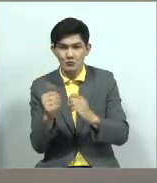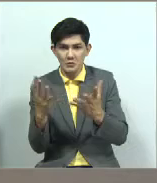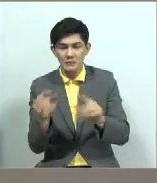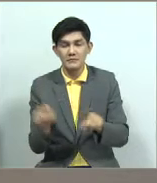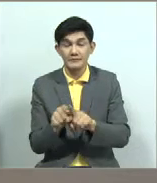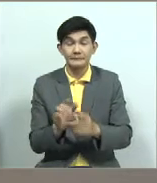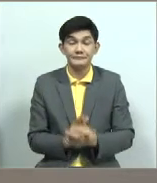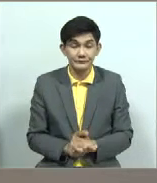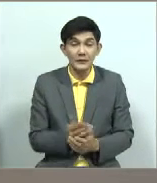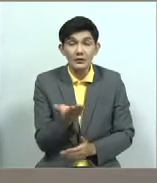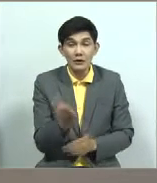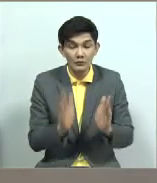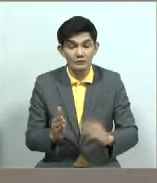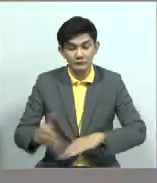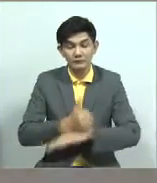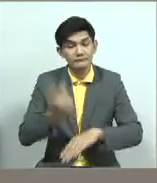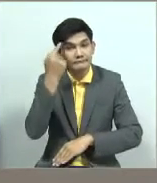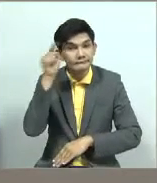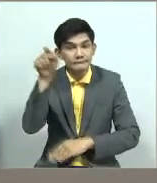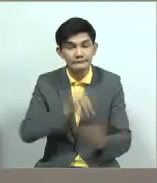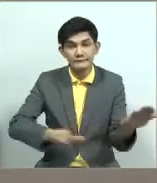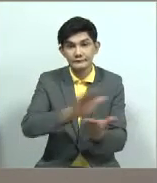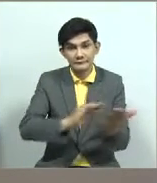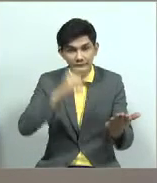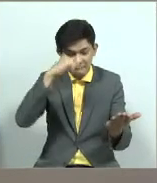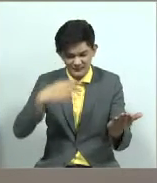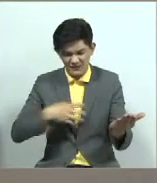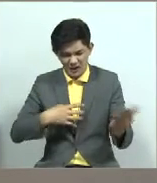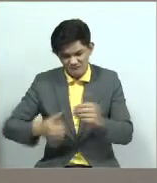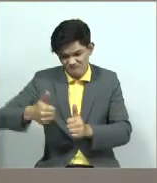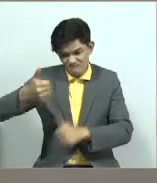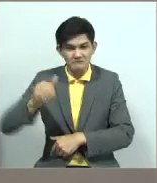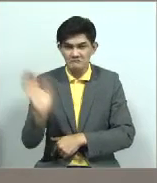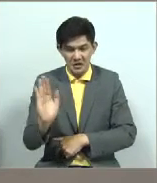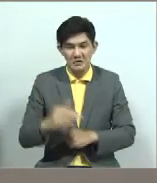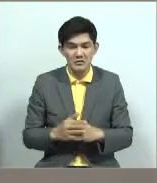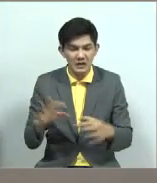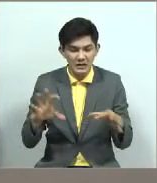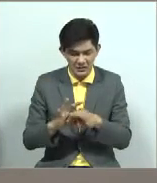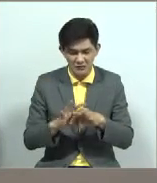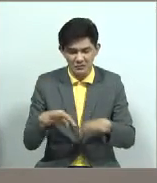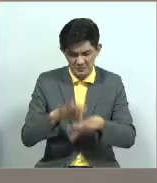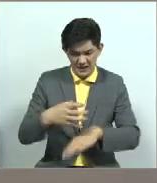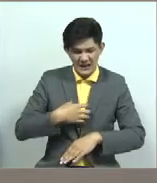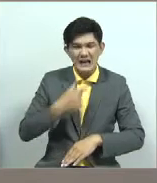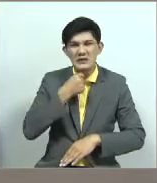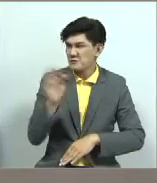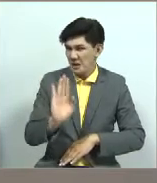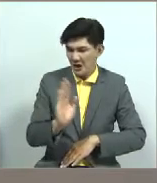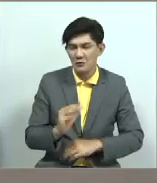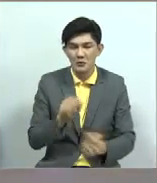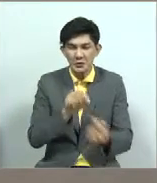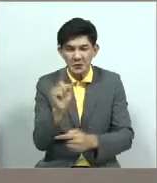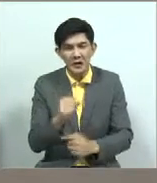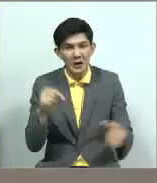องเช่นเดียวกันพร้อมขอให้นักการเมืองคำนึงถึงบ้านเมืองอย่ามุ่งเอาชนะอย่างเดียวหรือต่อรองในเรื่องของตำแหน่งและบอกเป็นไปไม่